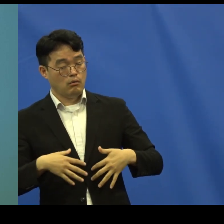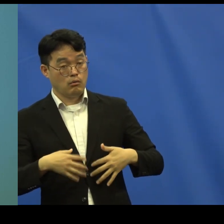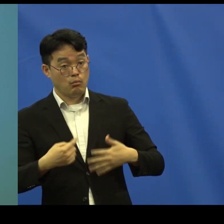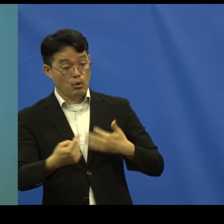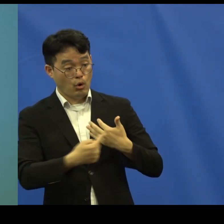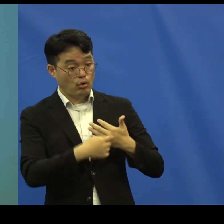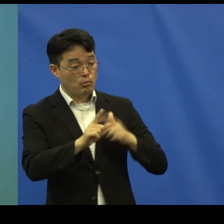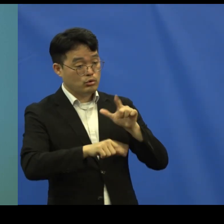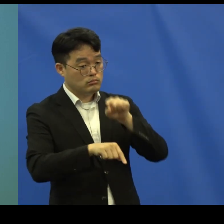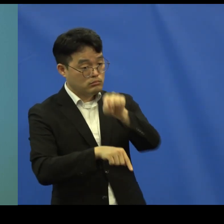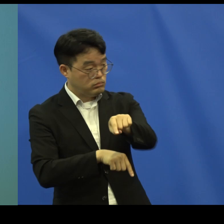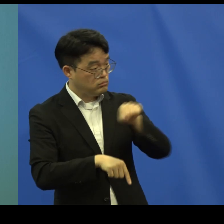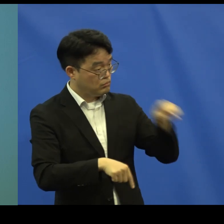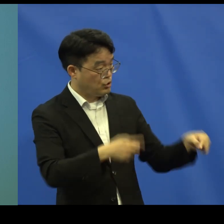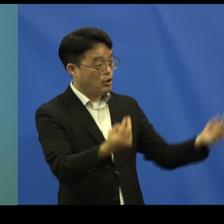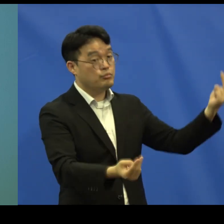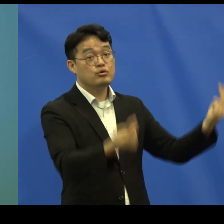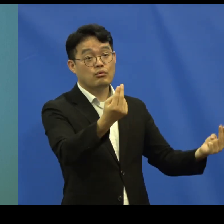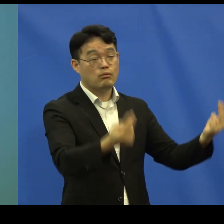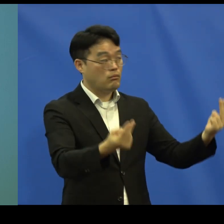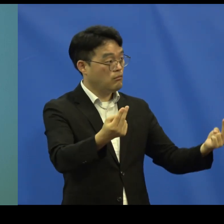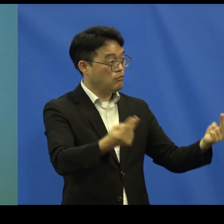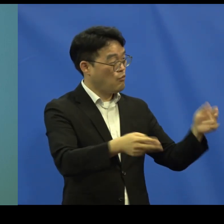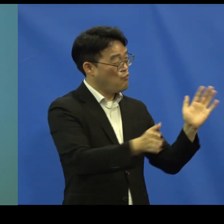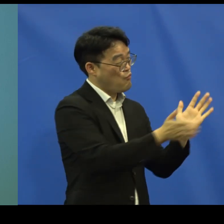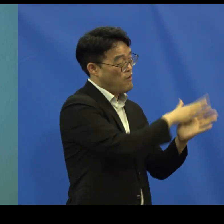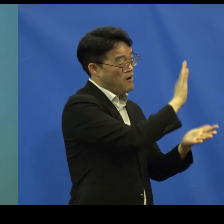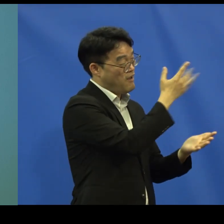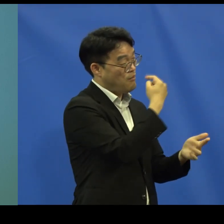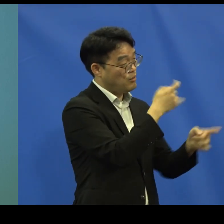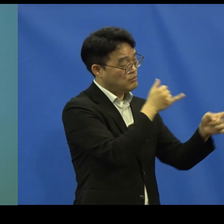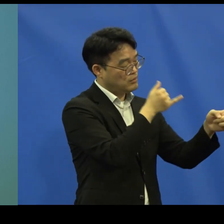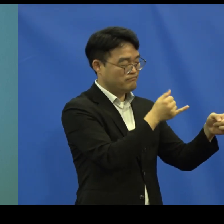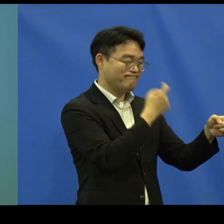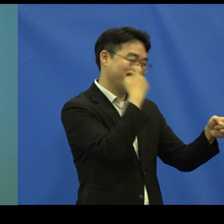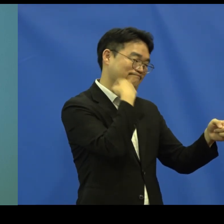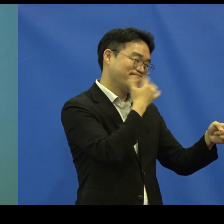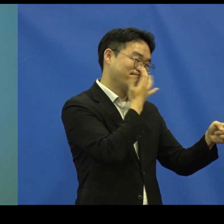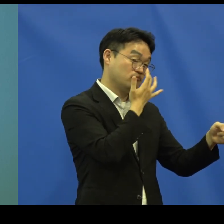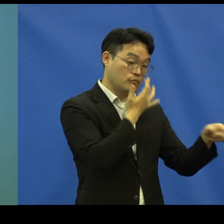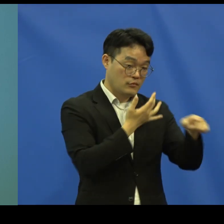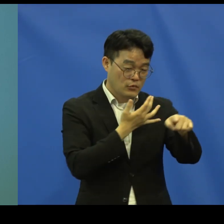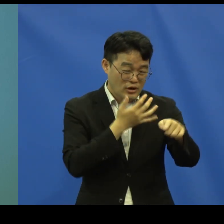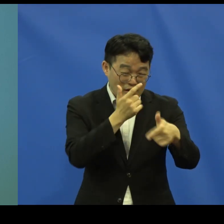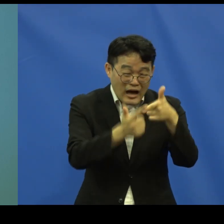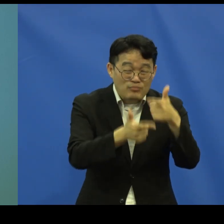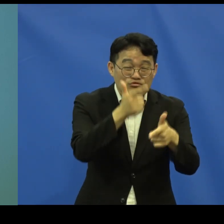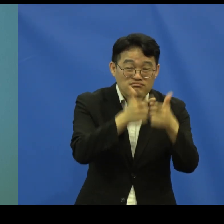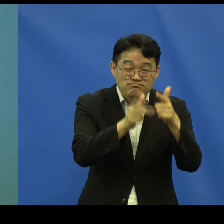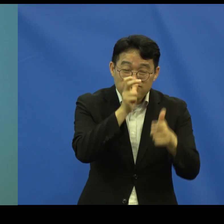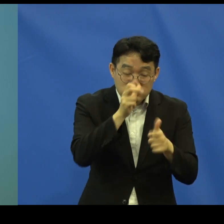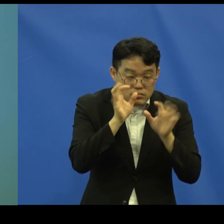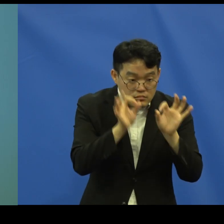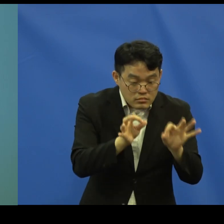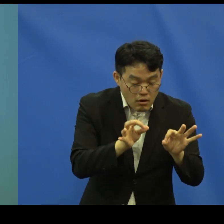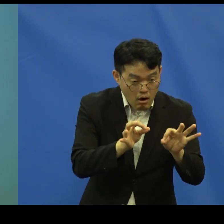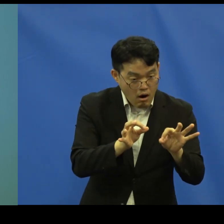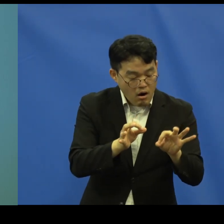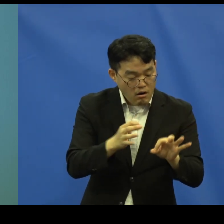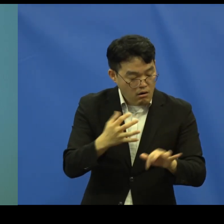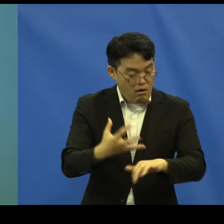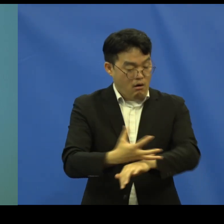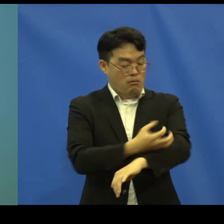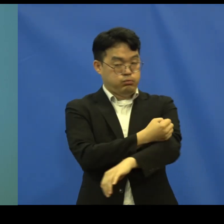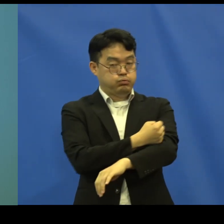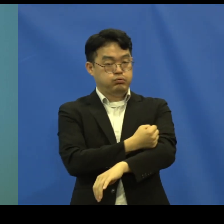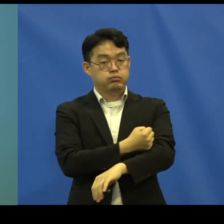없는 기억이 남습니다. 여러분, 예배에서 매우 중요한 것은 하나님의 말씀의 임하심. 하늘 문이 열렸다는 말은 뭘까요?